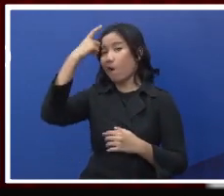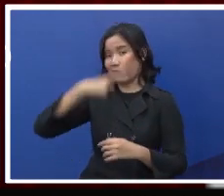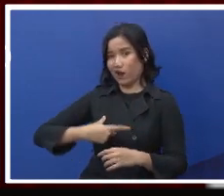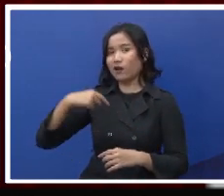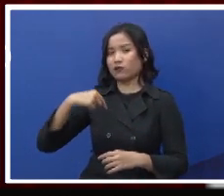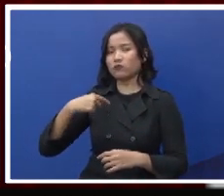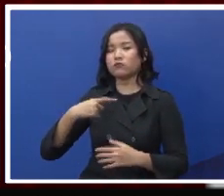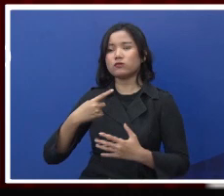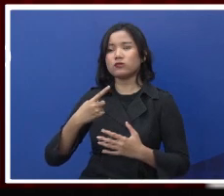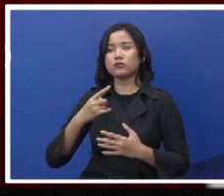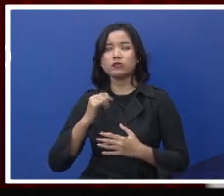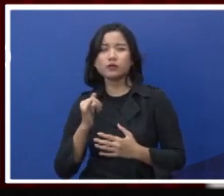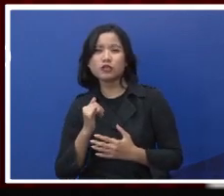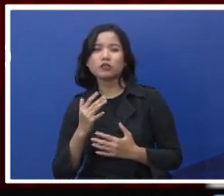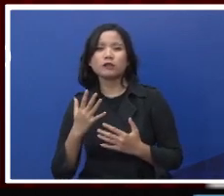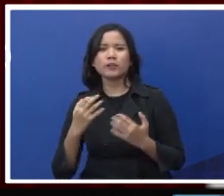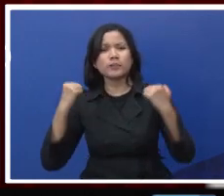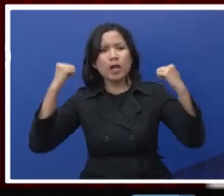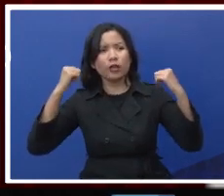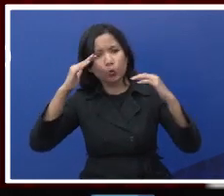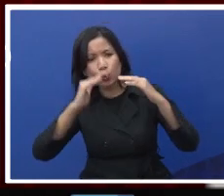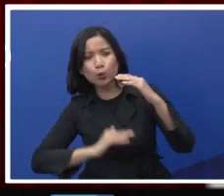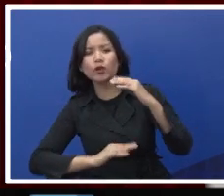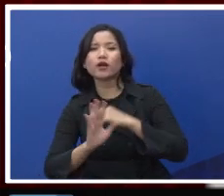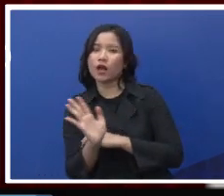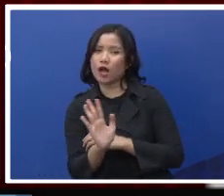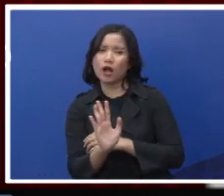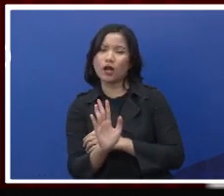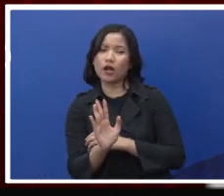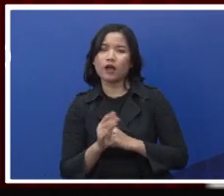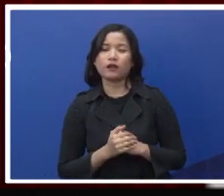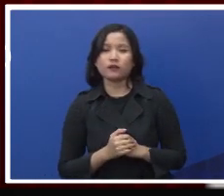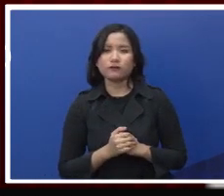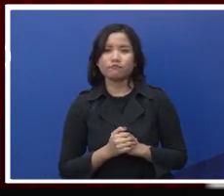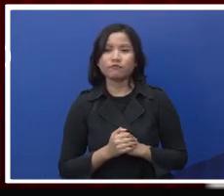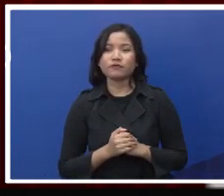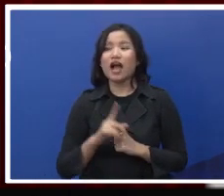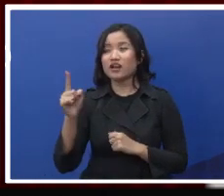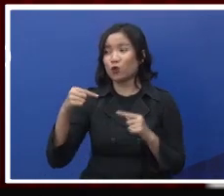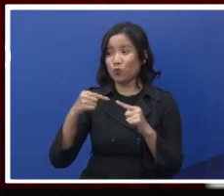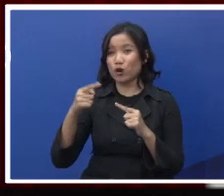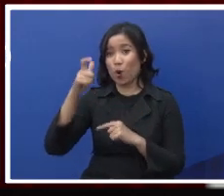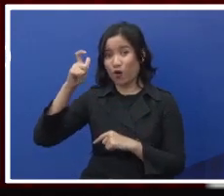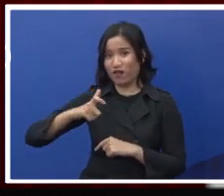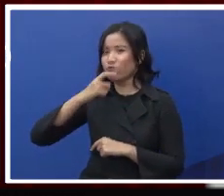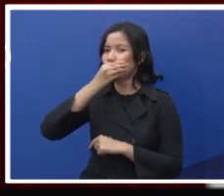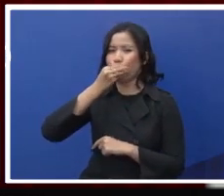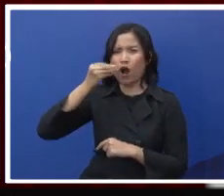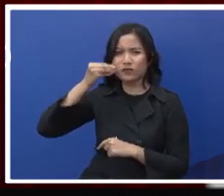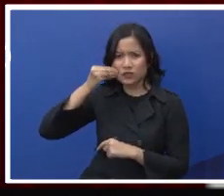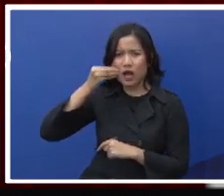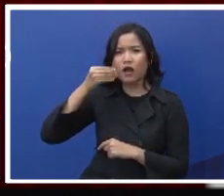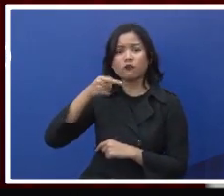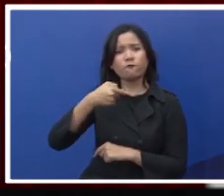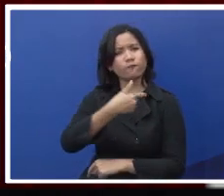menjadi turun kesehatannya, apalagi juga terkait dengan seorang yang berpuasa, tentunya vaksinasi